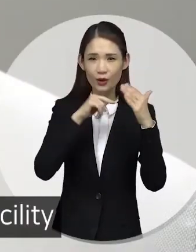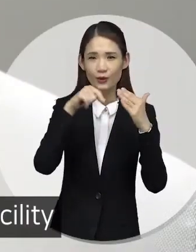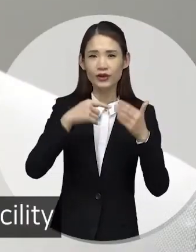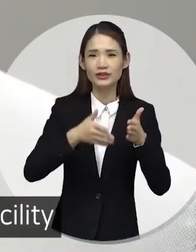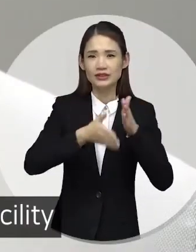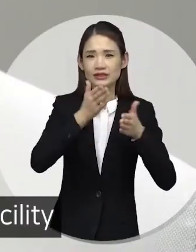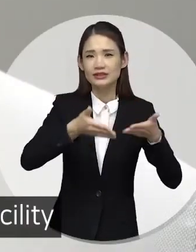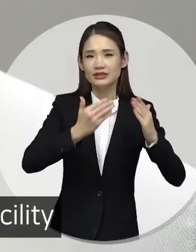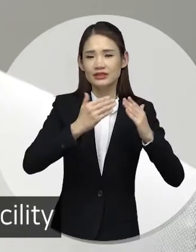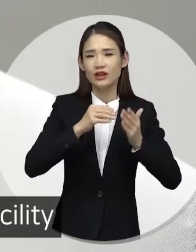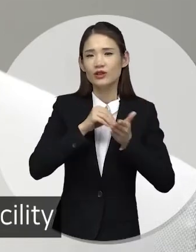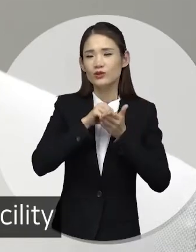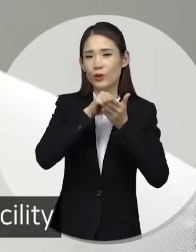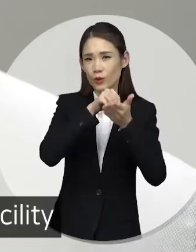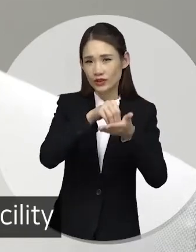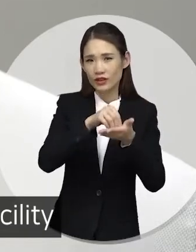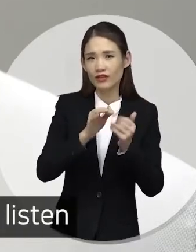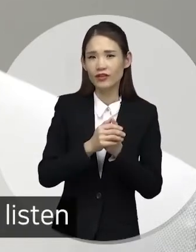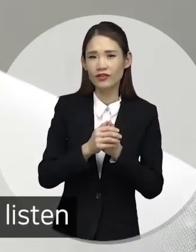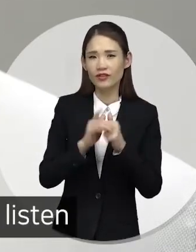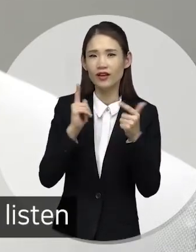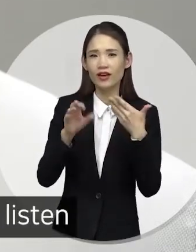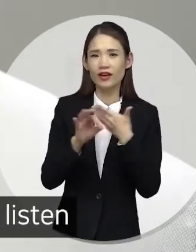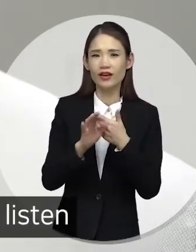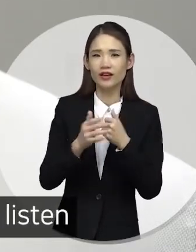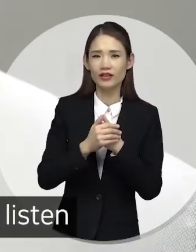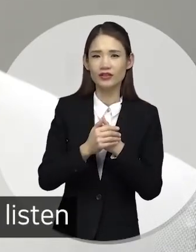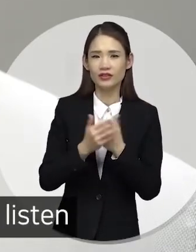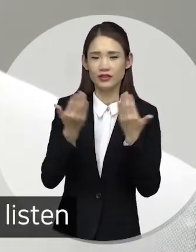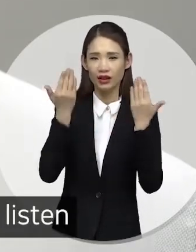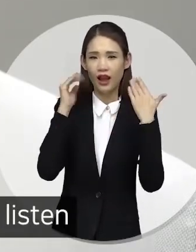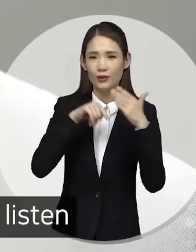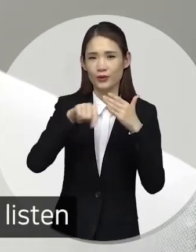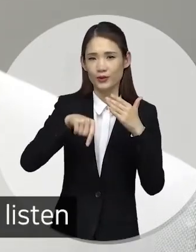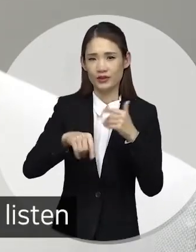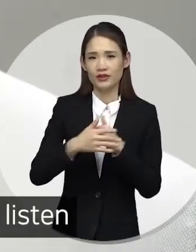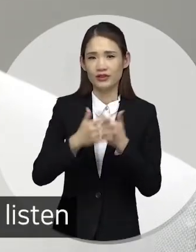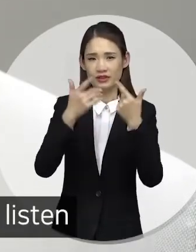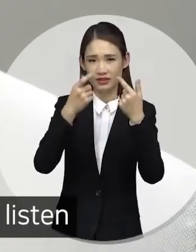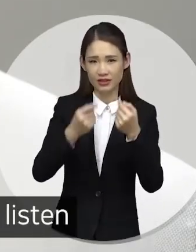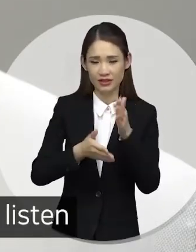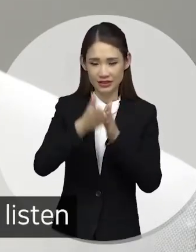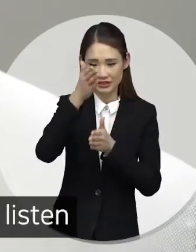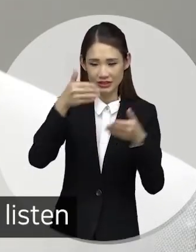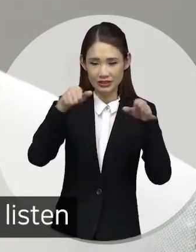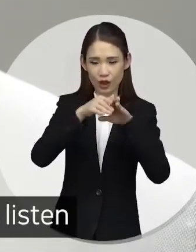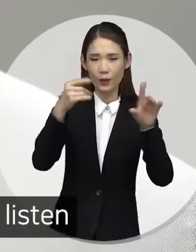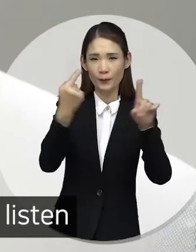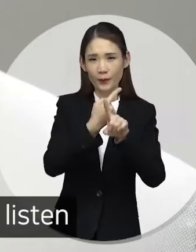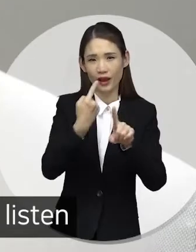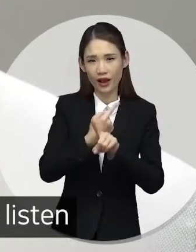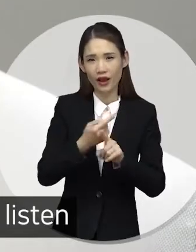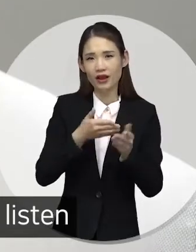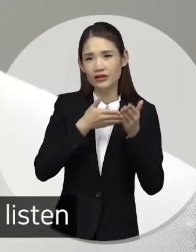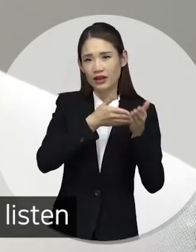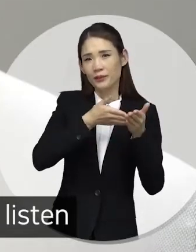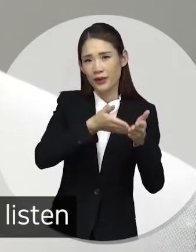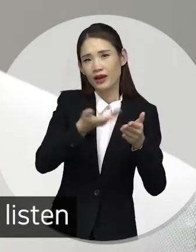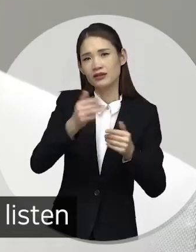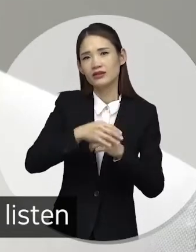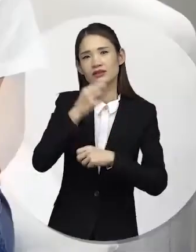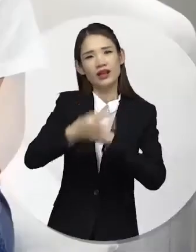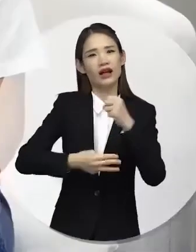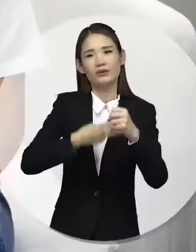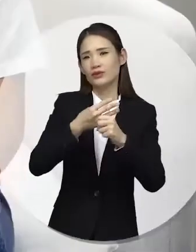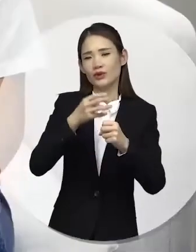학교에다가 시설 지원 요청을 하거나 아니면 학교에서 이런 시설 이렇게 바꿔달라고 말하는데 3년 동안 안